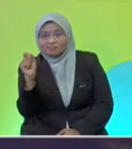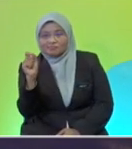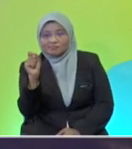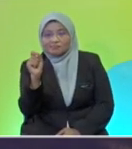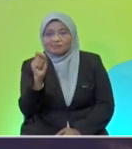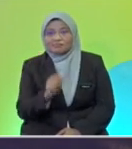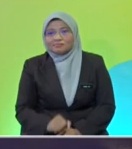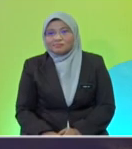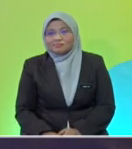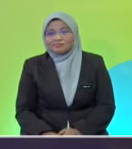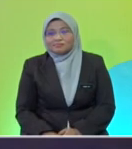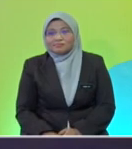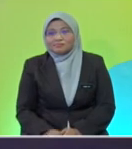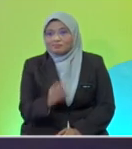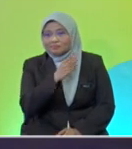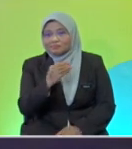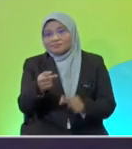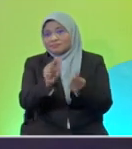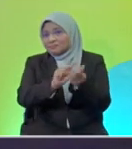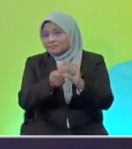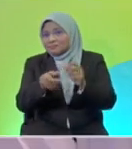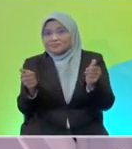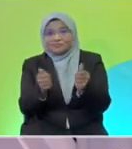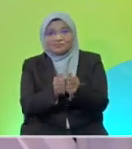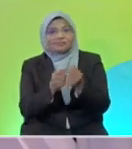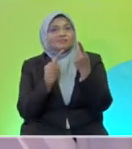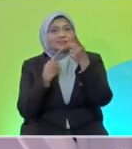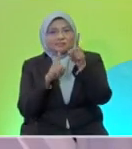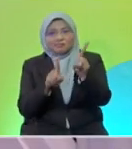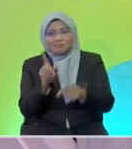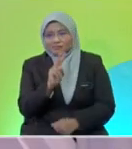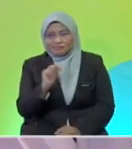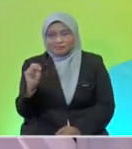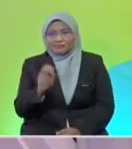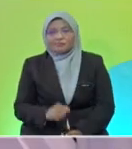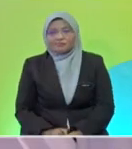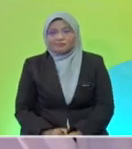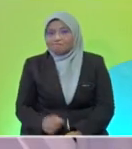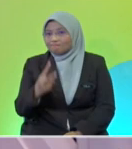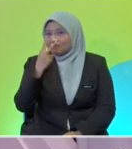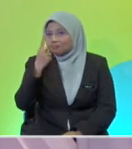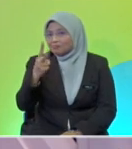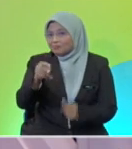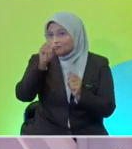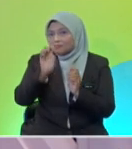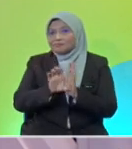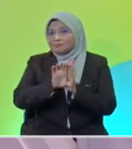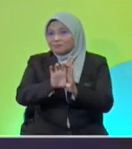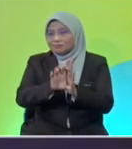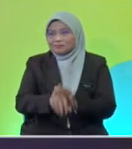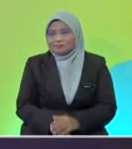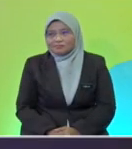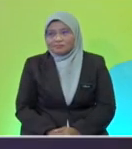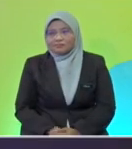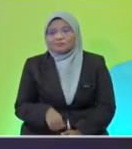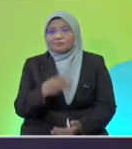dengan jawaban kalau lihat pada gambar gimana uang Itu disimpan uang Itu disimpan di mana ditabok